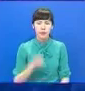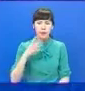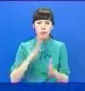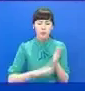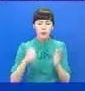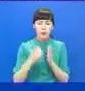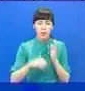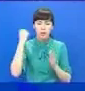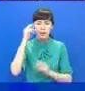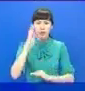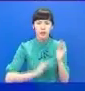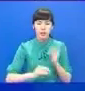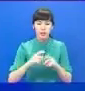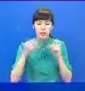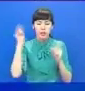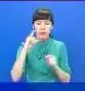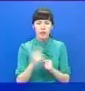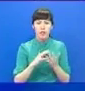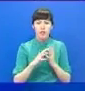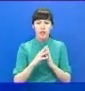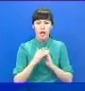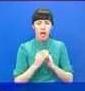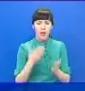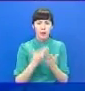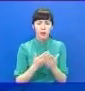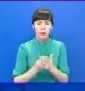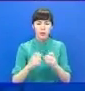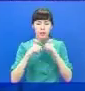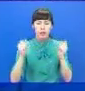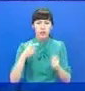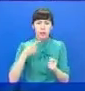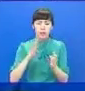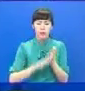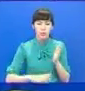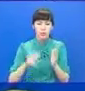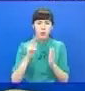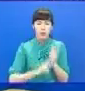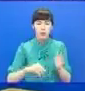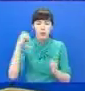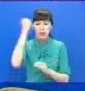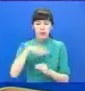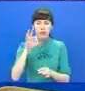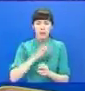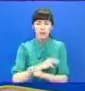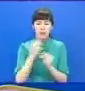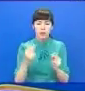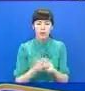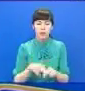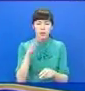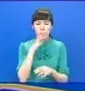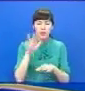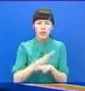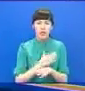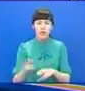1960 жылдар салынған білім ұясы алғашында ауыл кеңсесі болған. 1980 жылдары ғана мектеп ретінде пайдалануға берілді. Осы уақыт аралығында